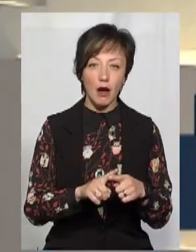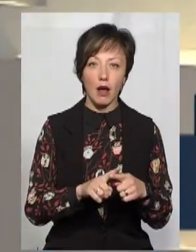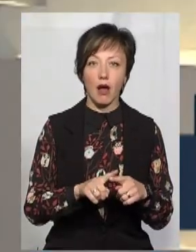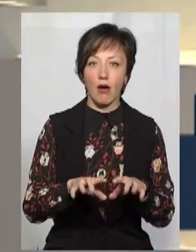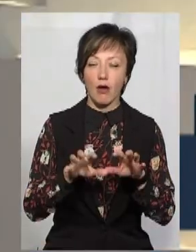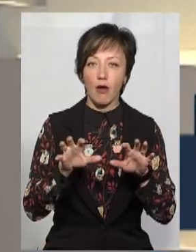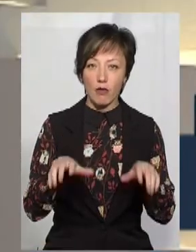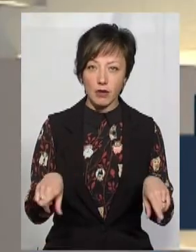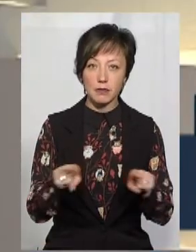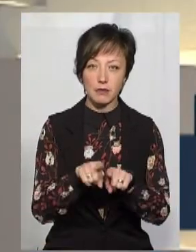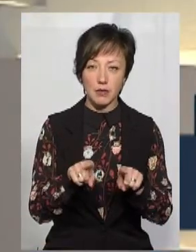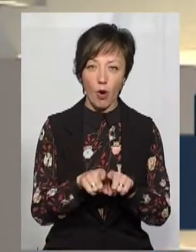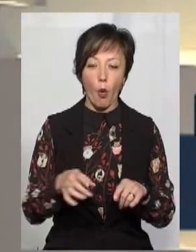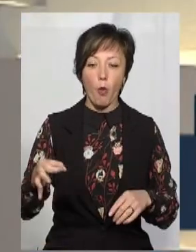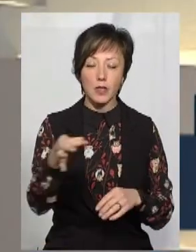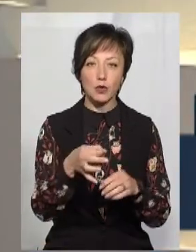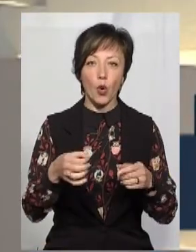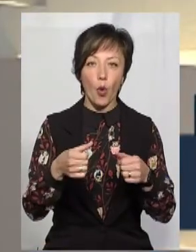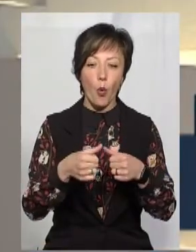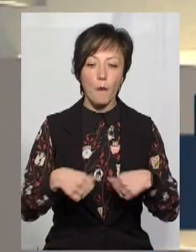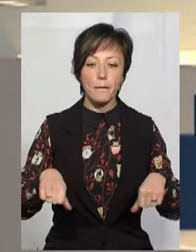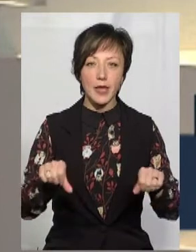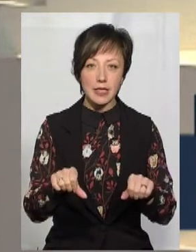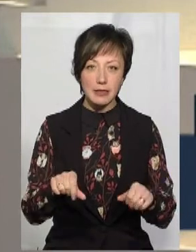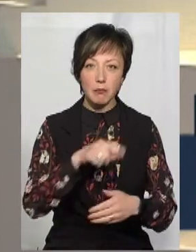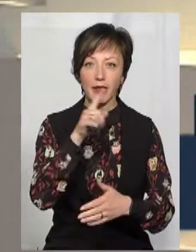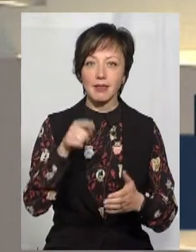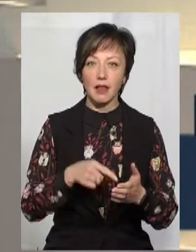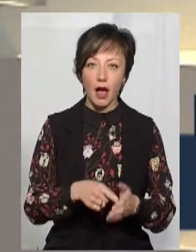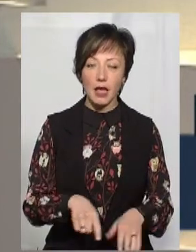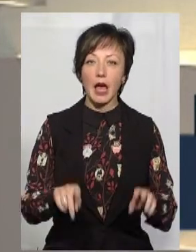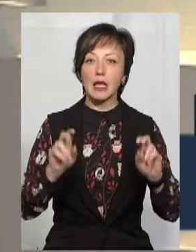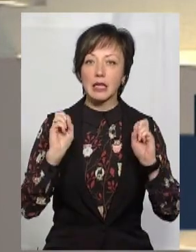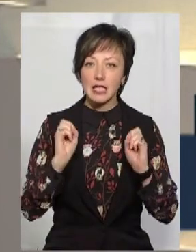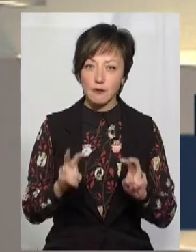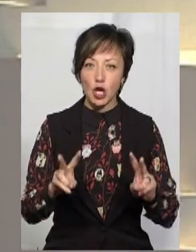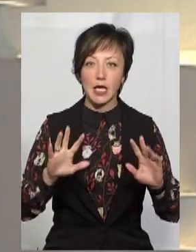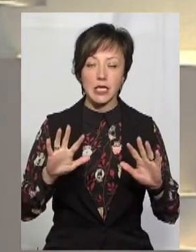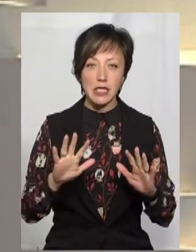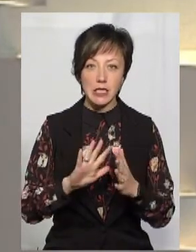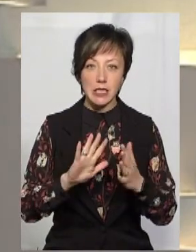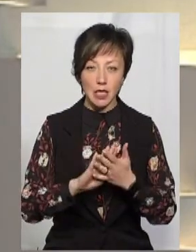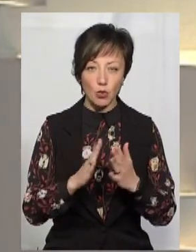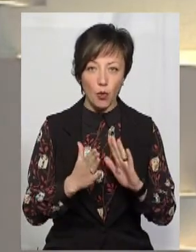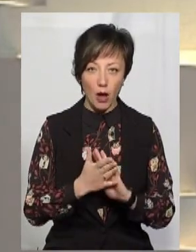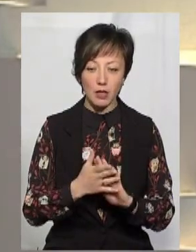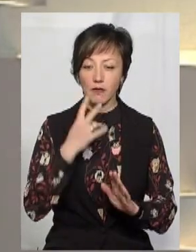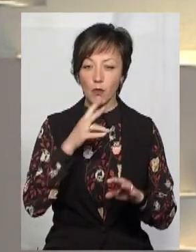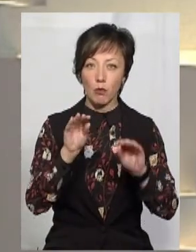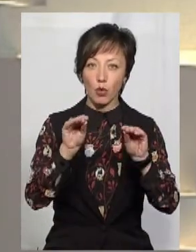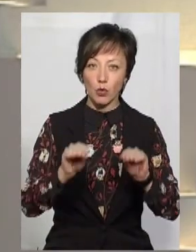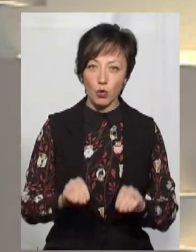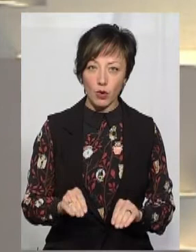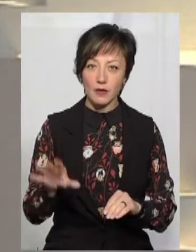комісії техногенно-екологічної безпеки і надзвичайних ситуацій. І, як видно із протоколів засідань комісії, усі вони впродовж